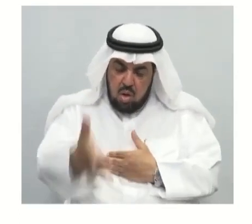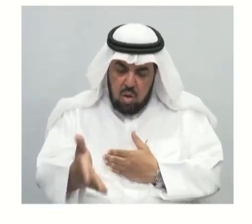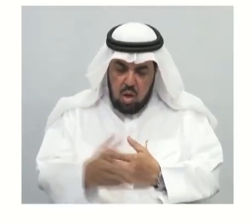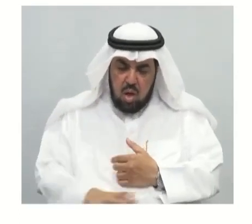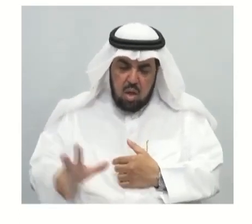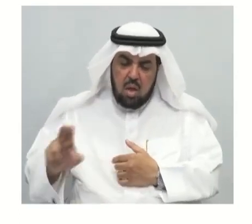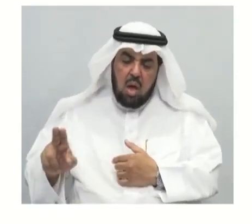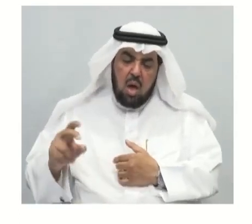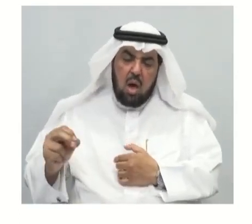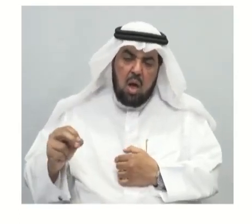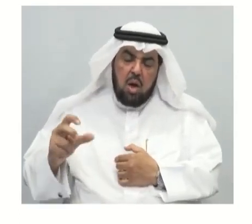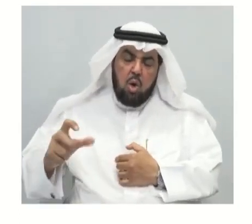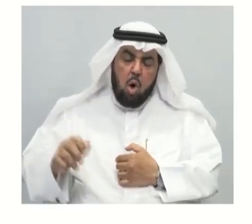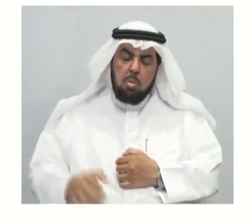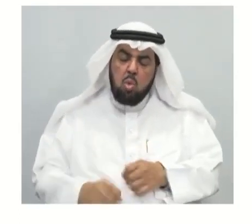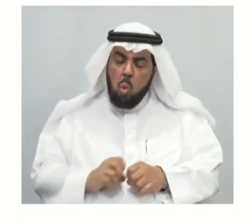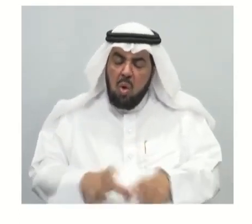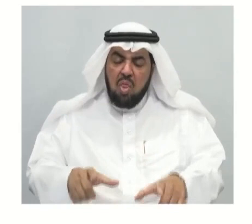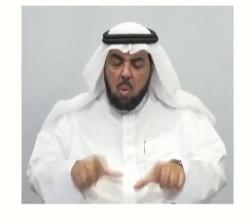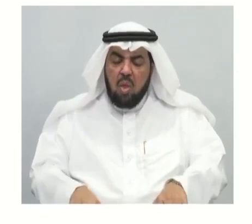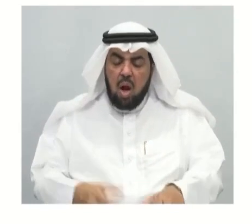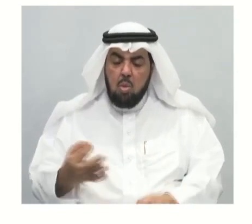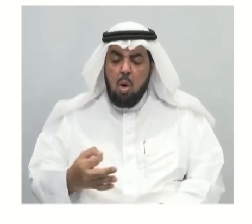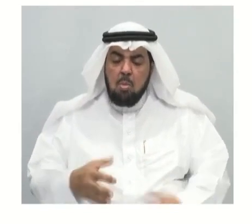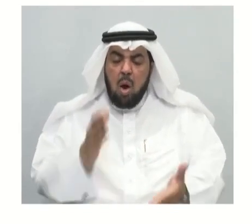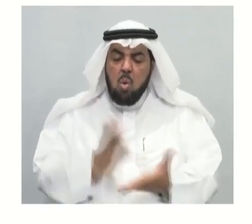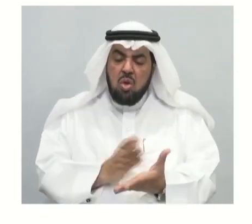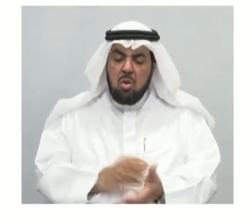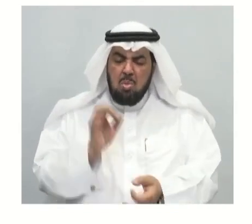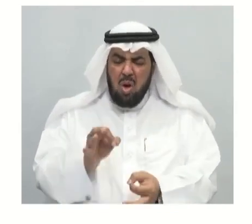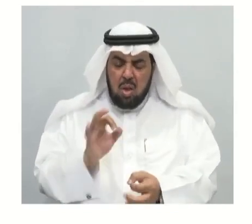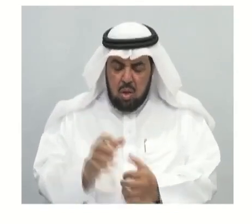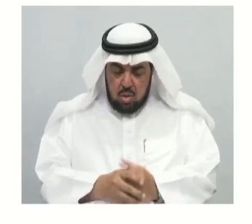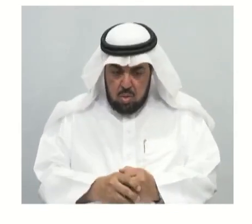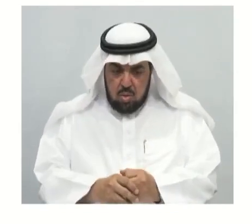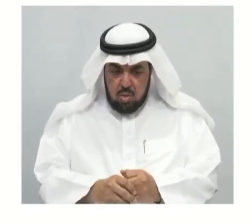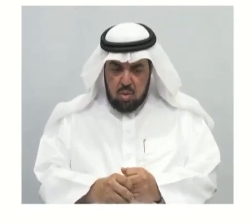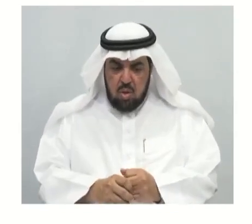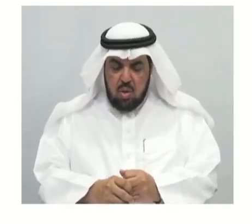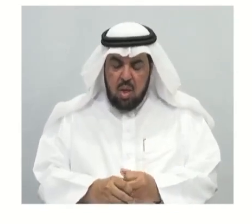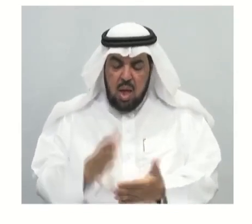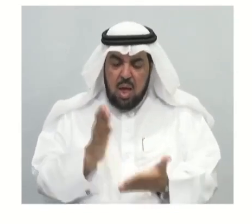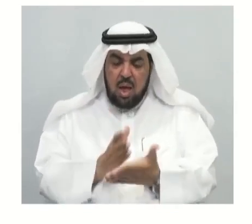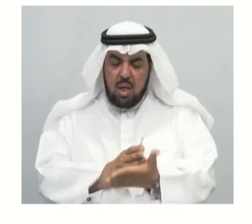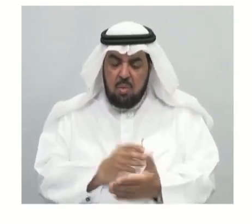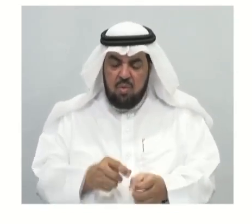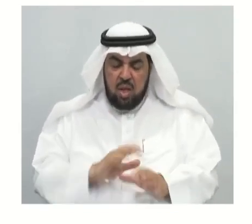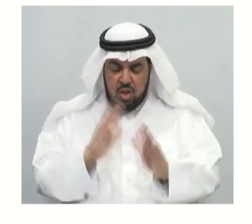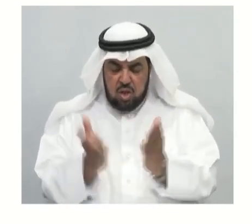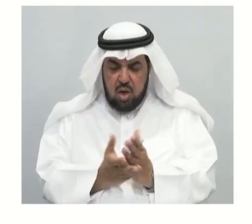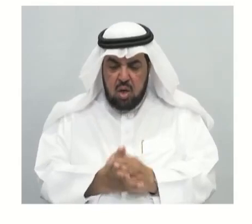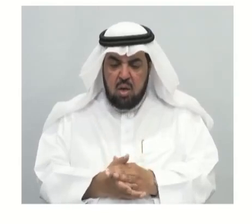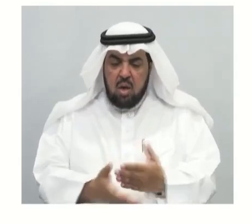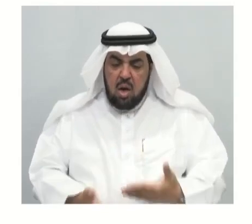التقدم تستخدم لتوضيح الوضع الحالي لمهمه او قسم معين اذا قسم او كتحديث يقدم